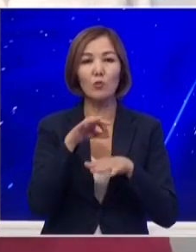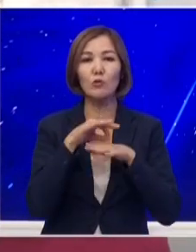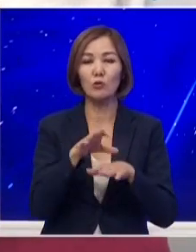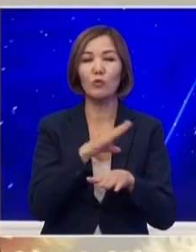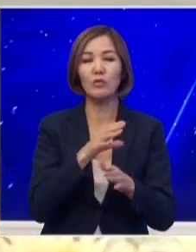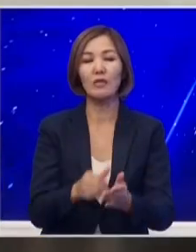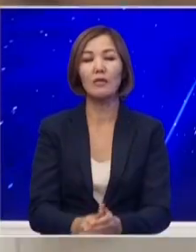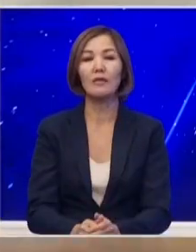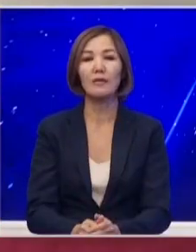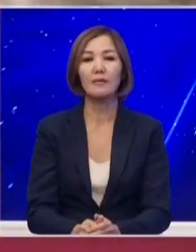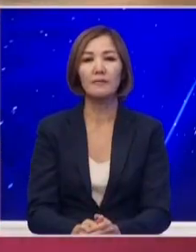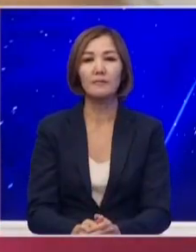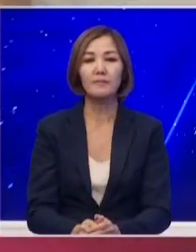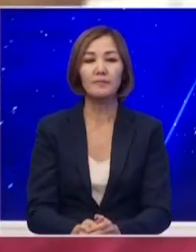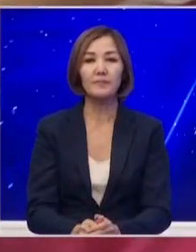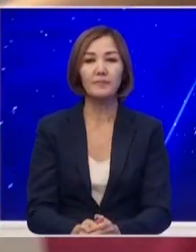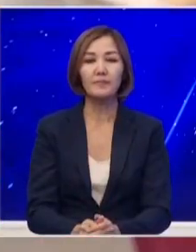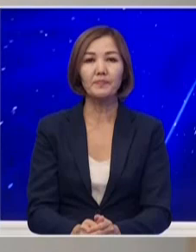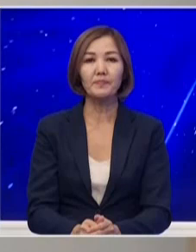жылда өткізіледі.